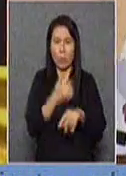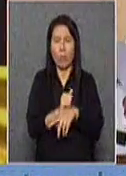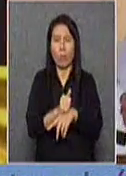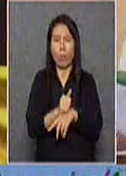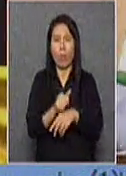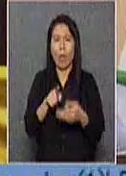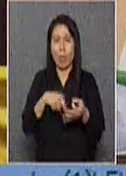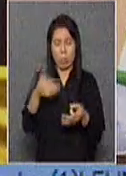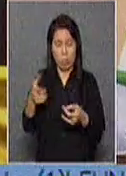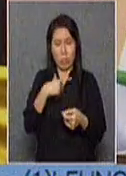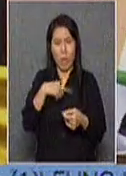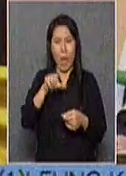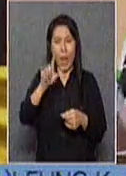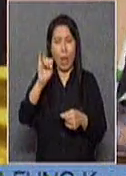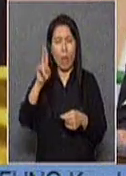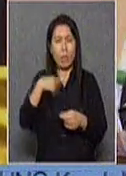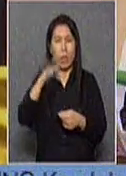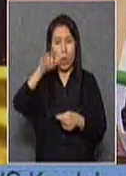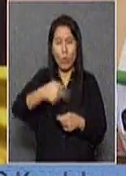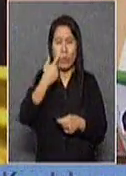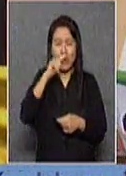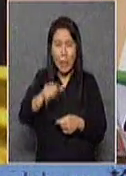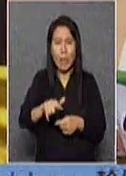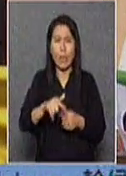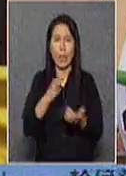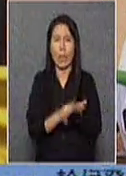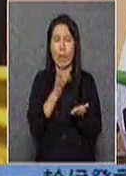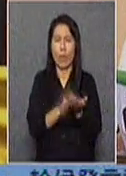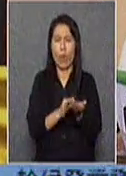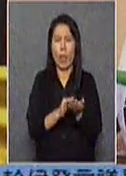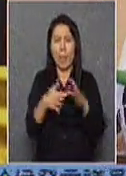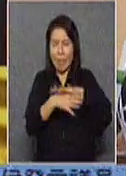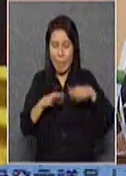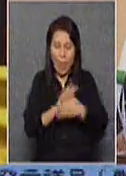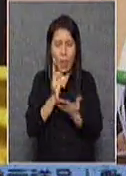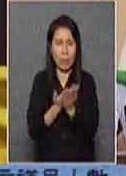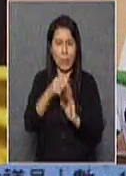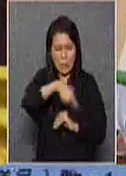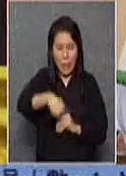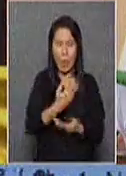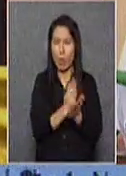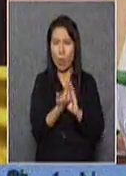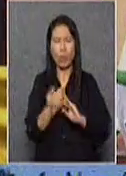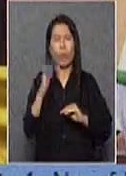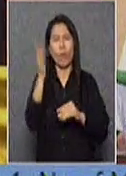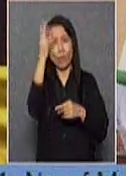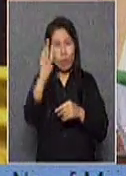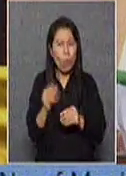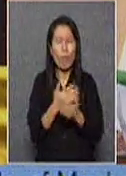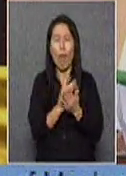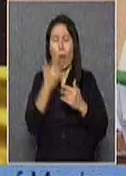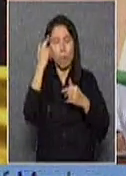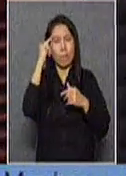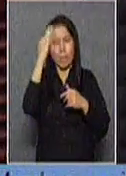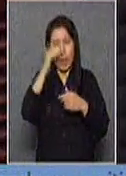嘅，你嚟到新界，你對新界的習俗，你對新界的地理環境，你對新界的風水，你對新界某些嘅氏